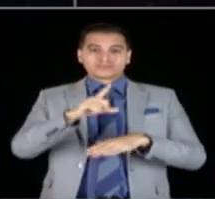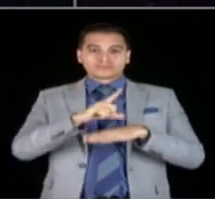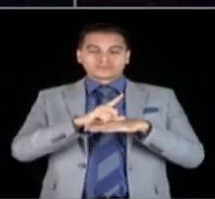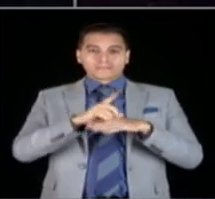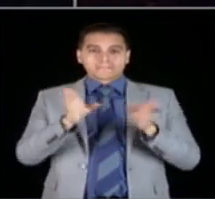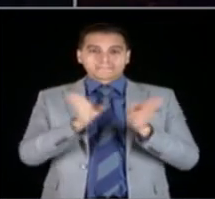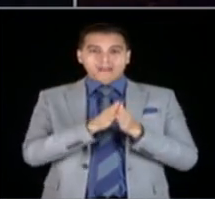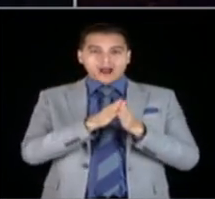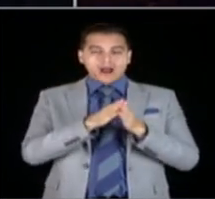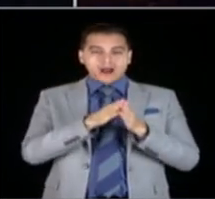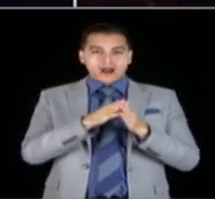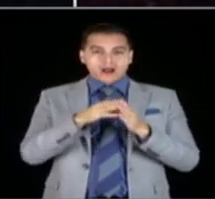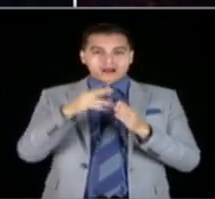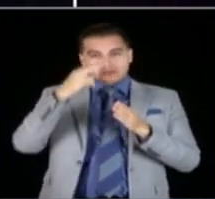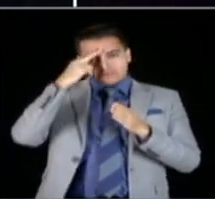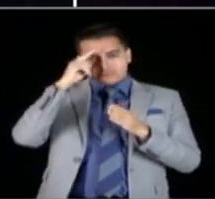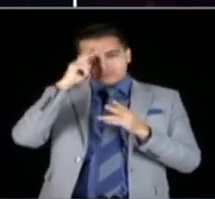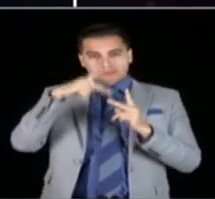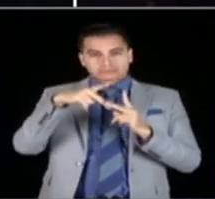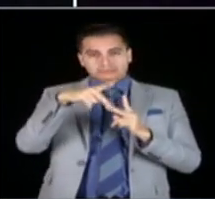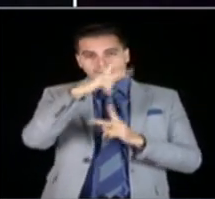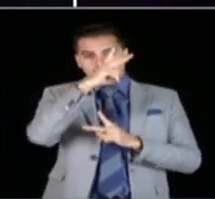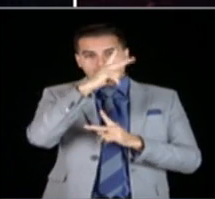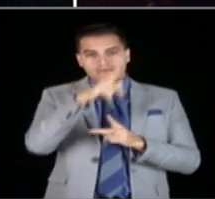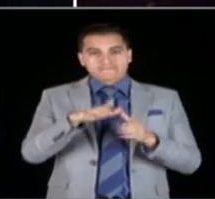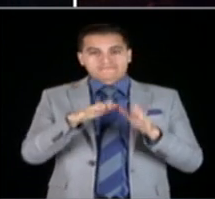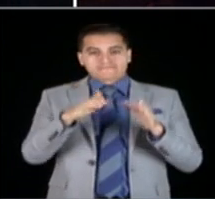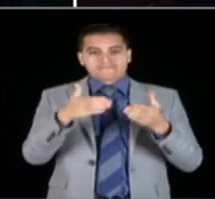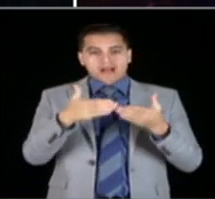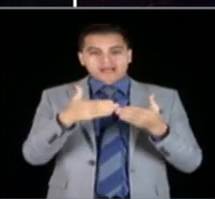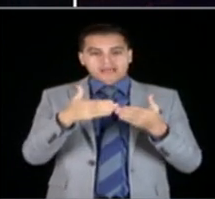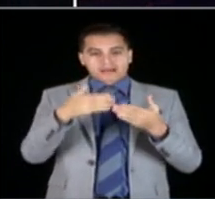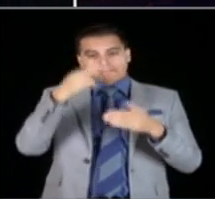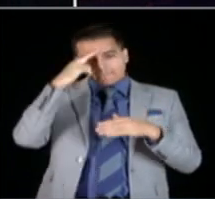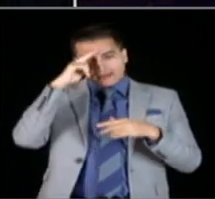البعثة من 1957 ل